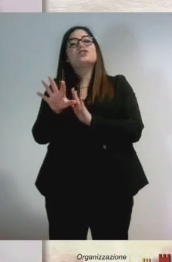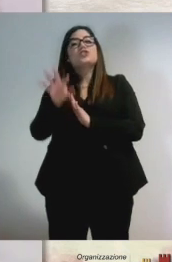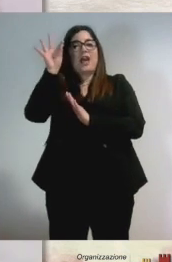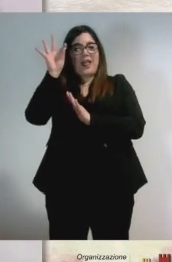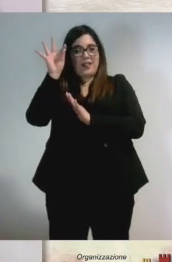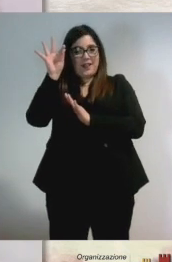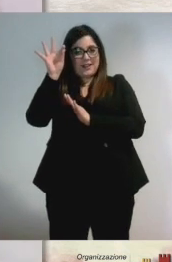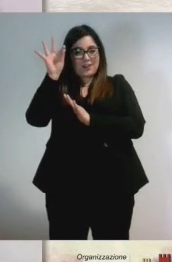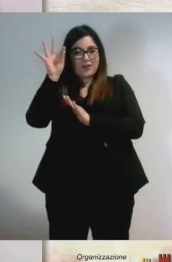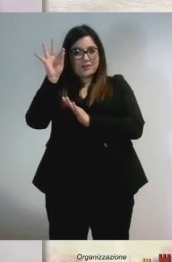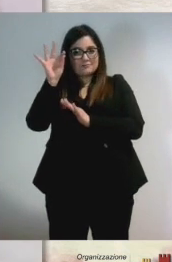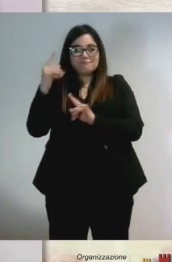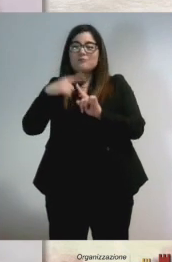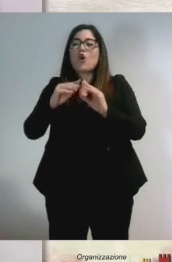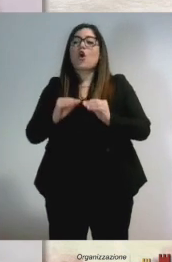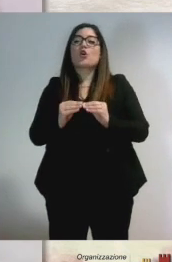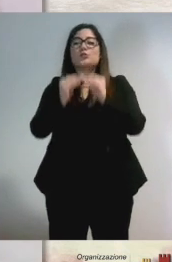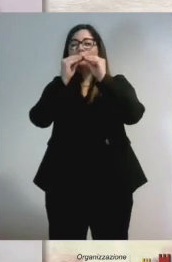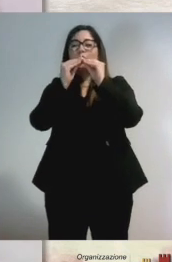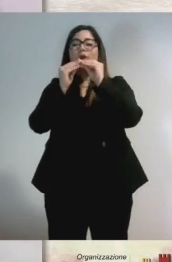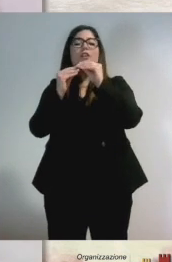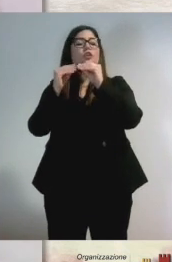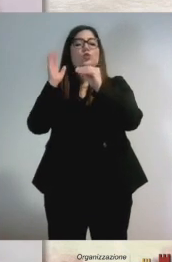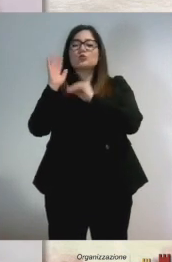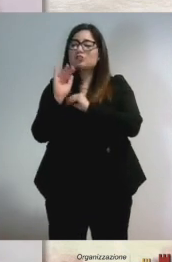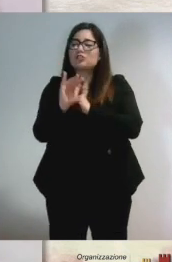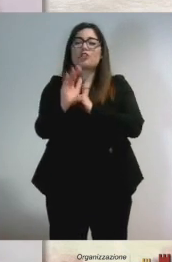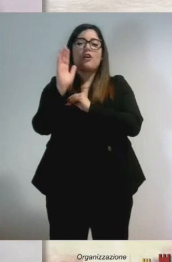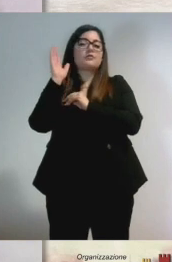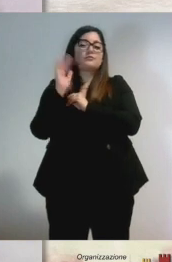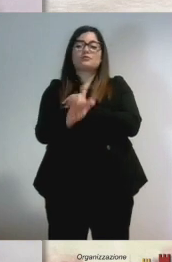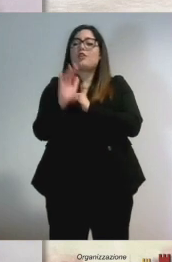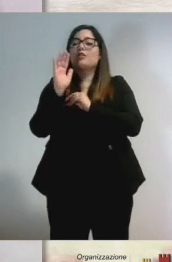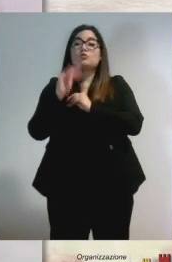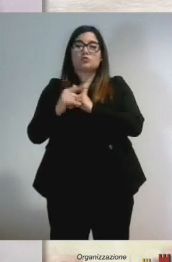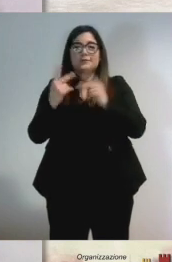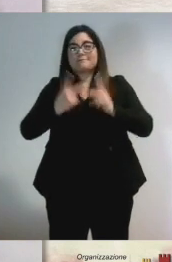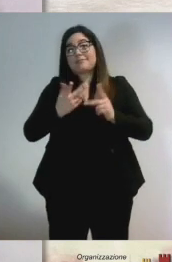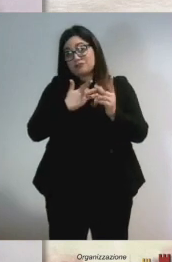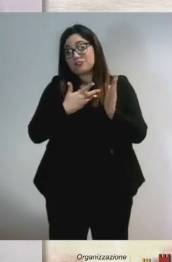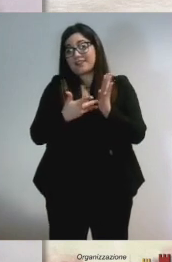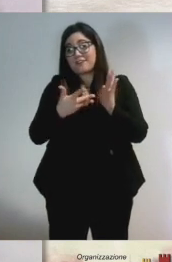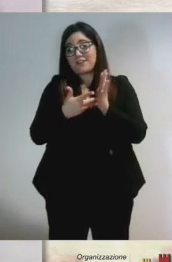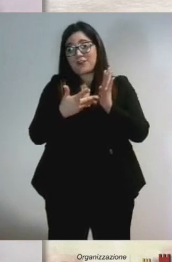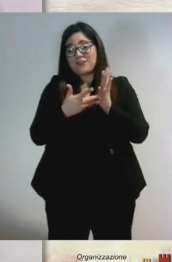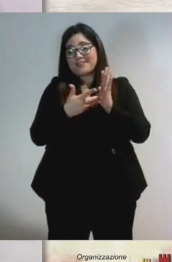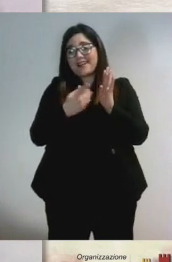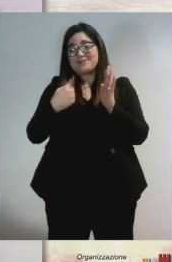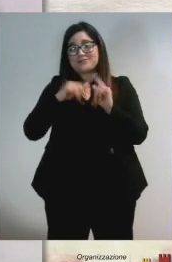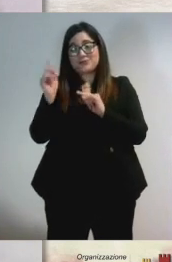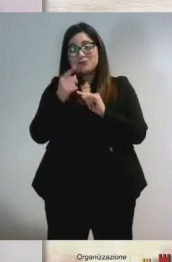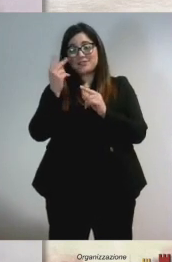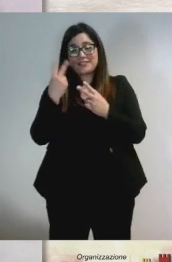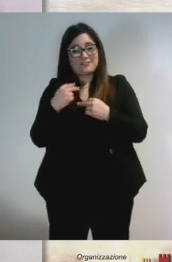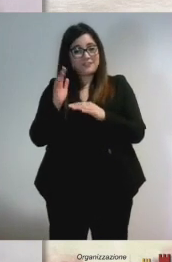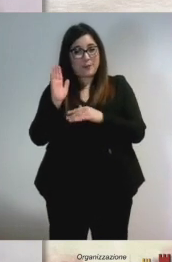destino che vi state costruendo giorno dopo giorno con tutte le difficoltà che gli amministratori vivono quotidianamente Voi